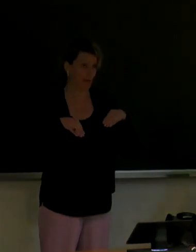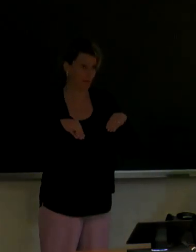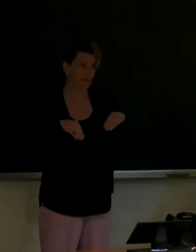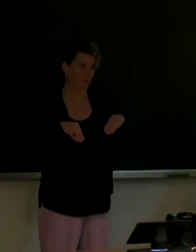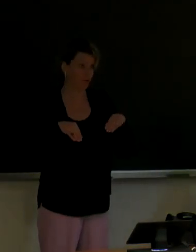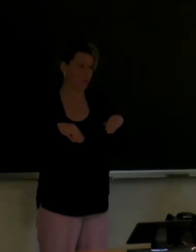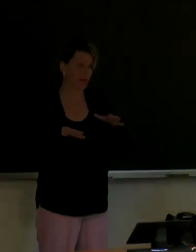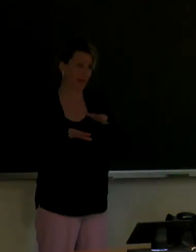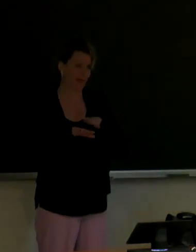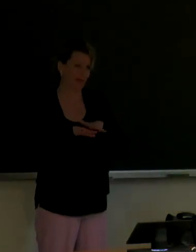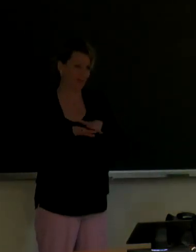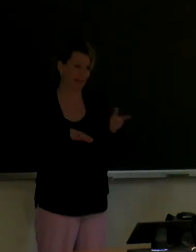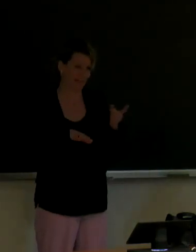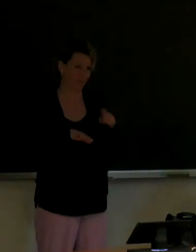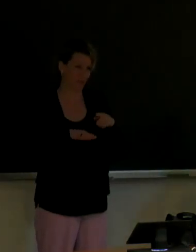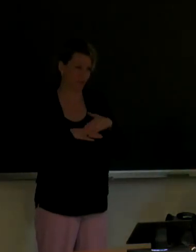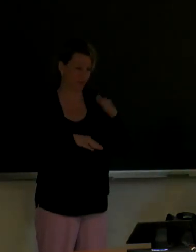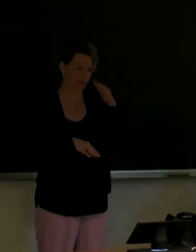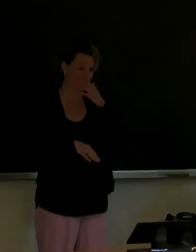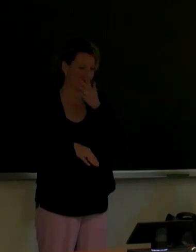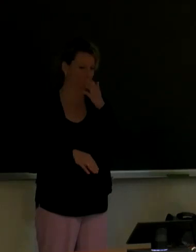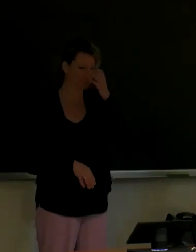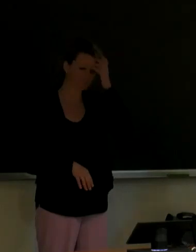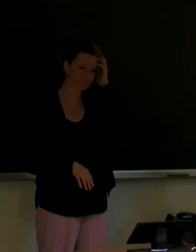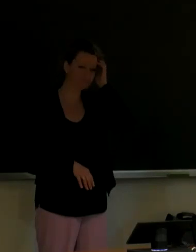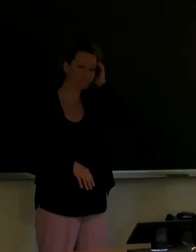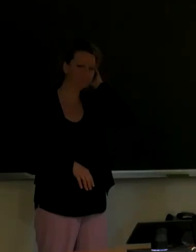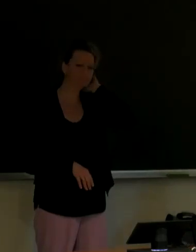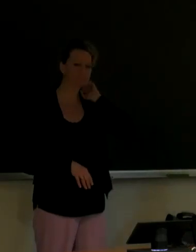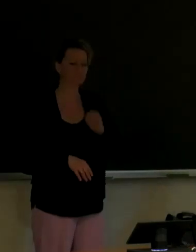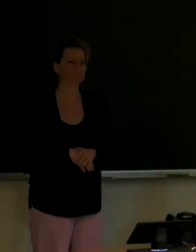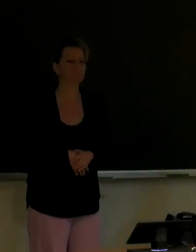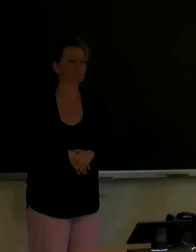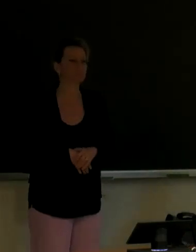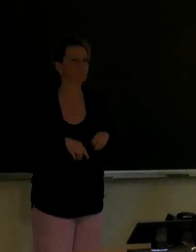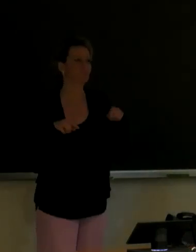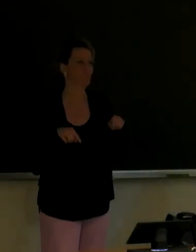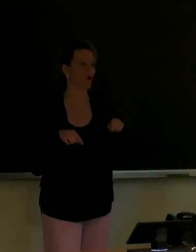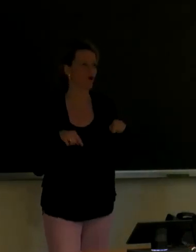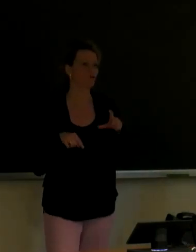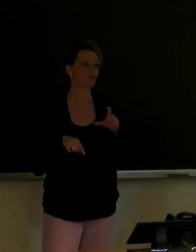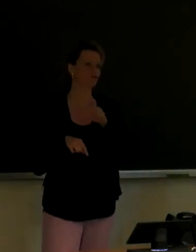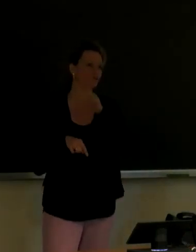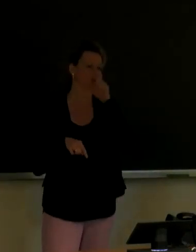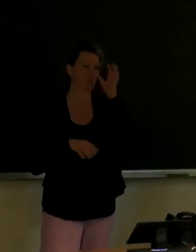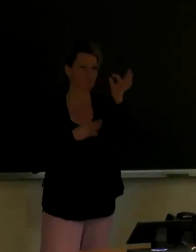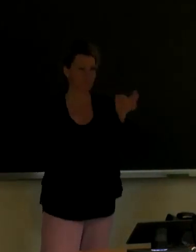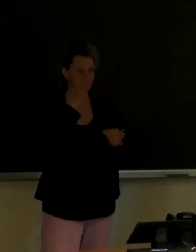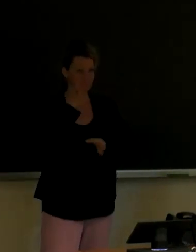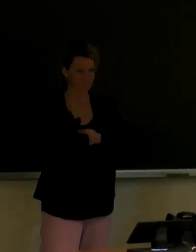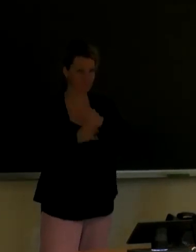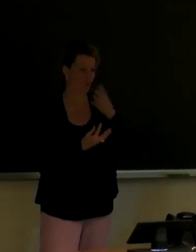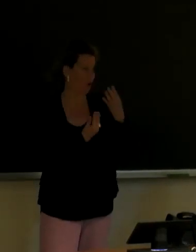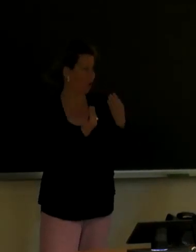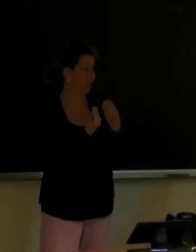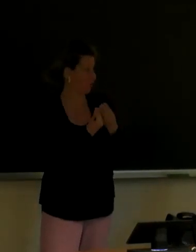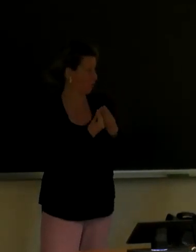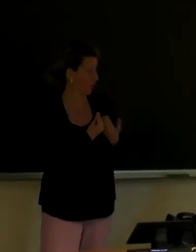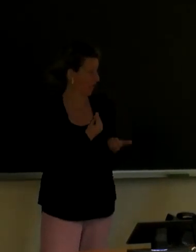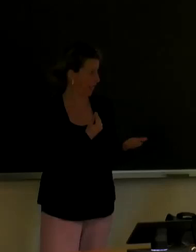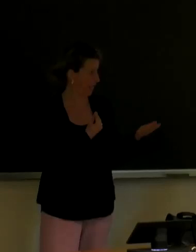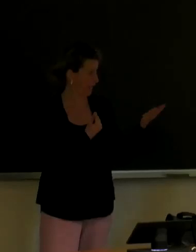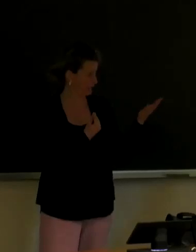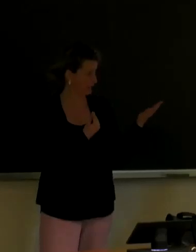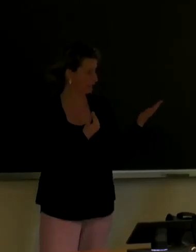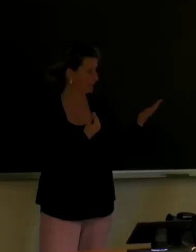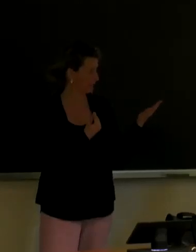questa esperienza. Allora, nella giornata illustrativa di oggi i colleghi vi procederanno a quelle che sono le